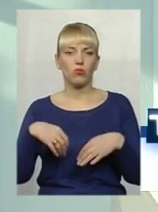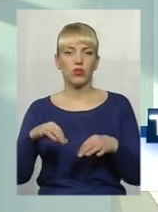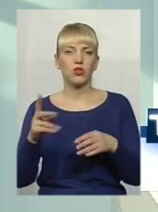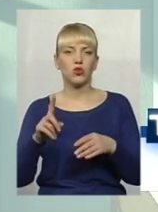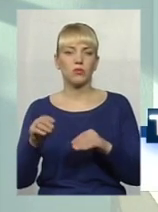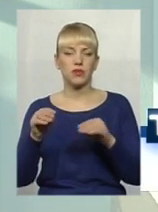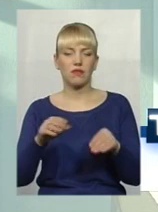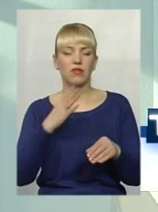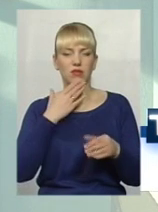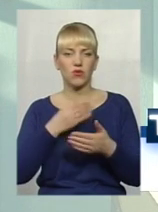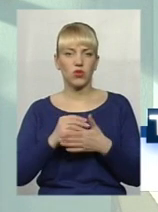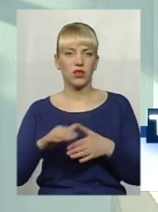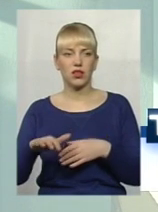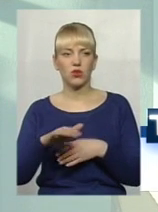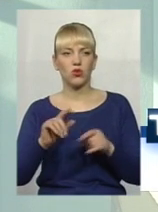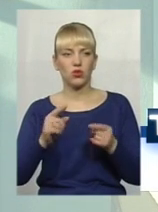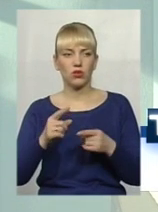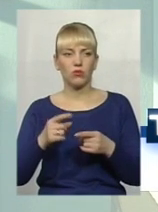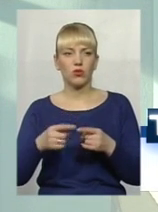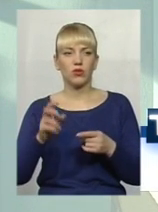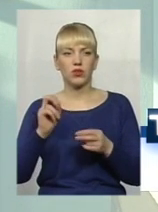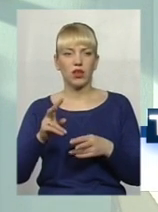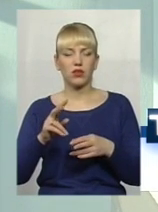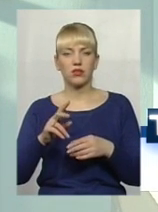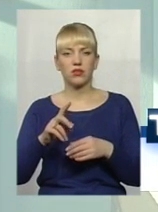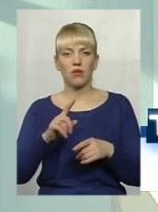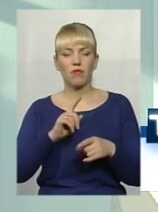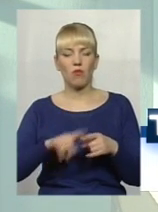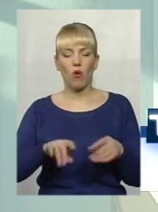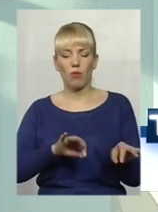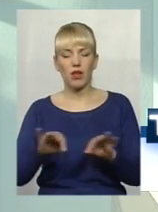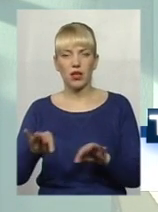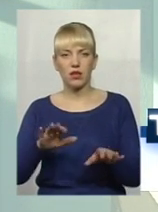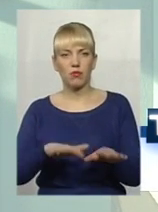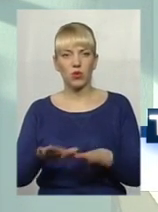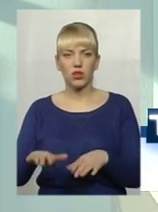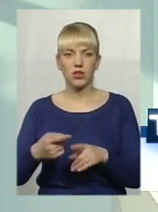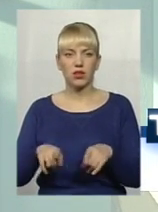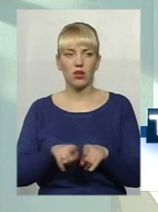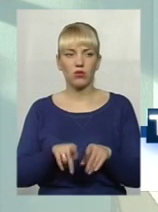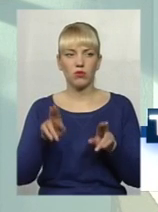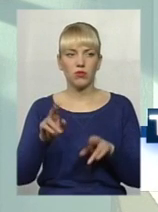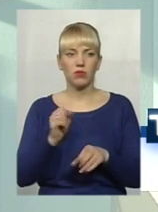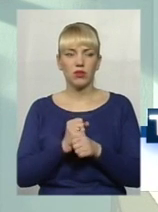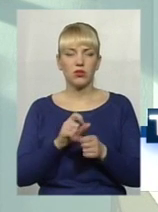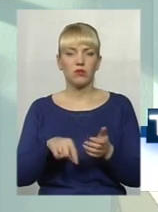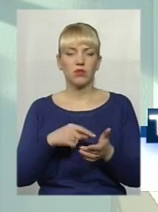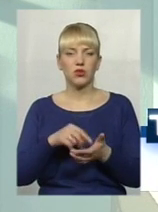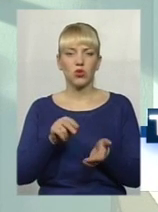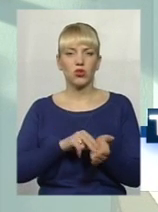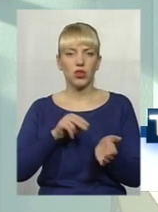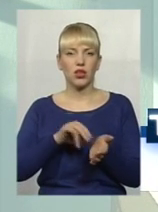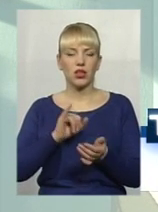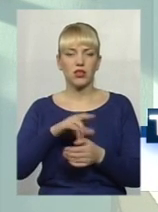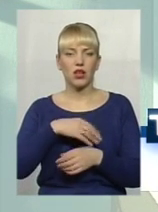території чи ще інде. Тому поки що, от як мобільні пункти, це по такому принципу працює місто Черкаси і Львів.